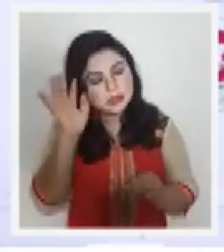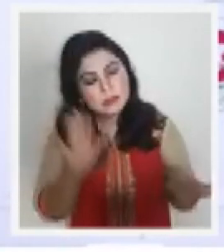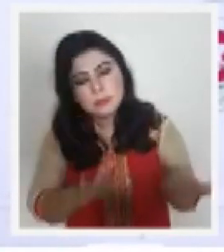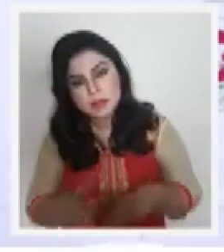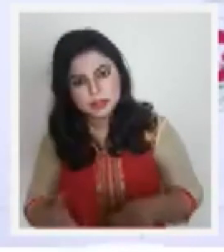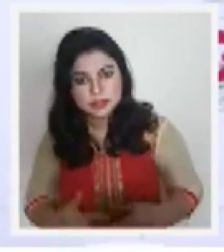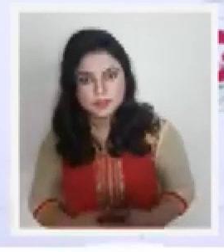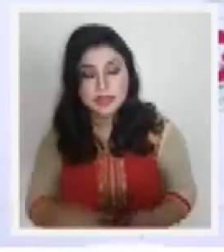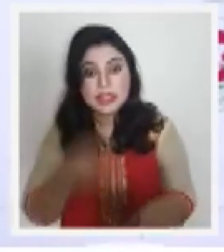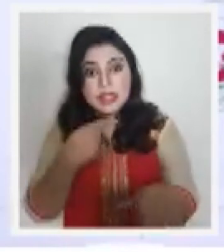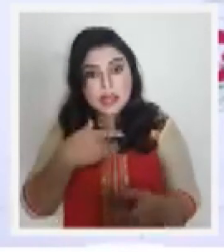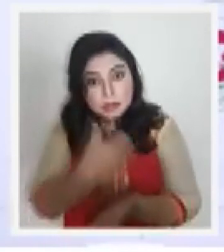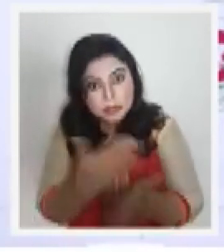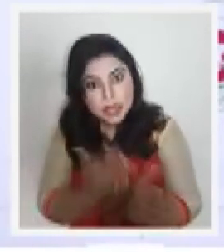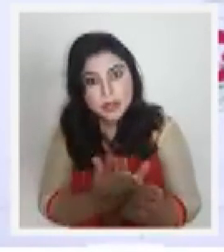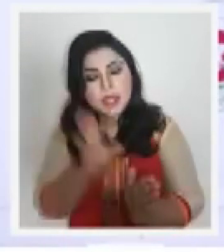1,642 জন,